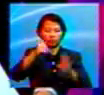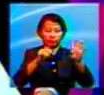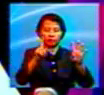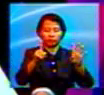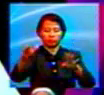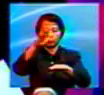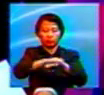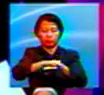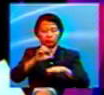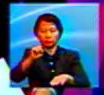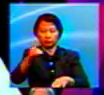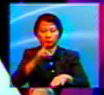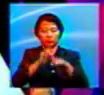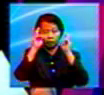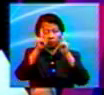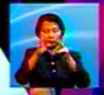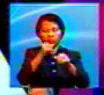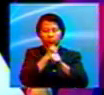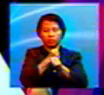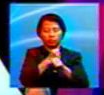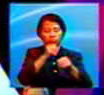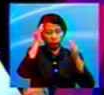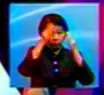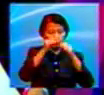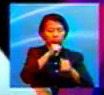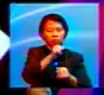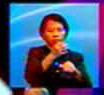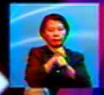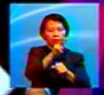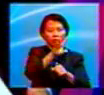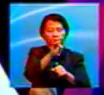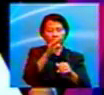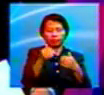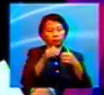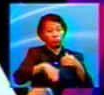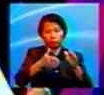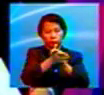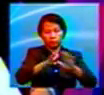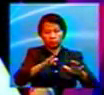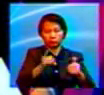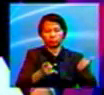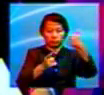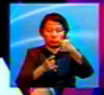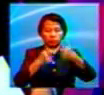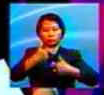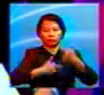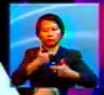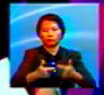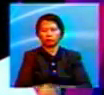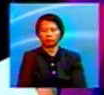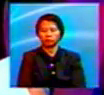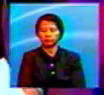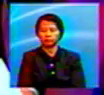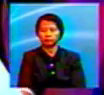4-1 ke atas Sime Darby di Kuantan sekadar memberikan Tok Gajah 28 mata dan masih belum selamat selaku pendahulu Liga.